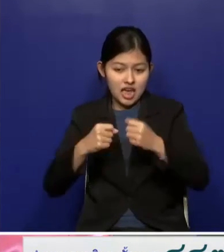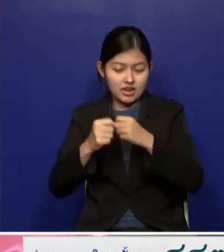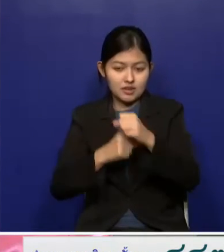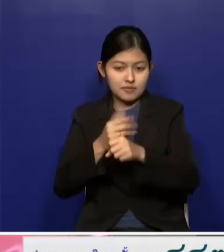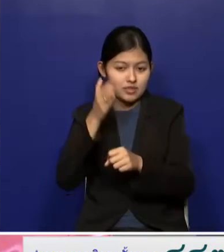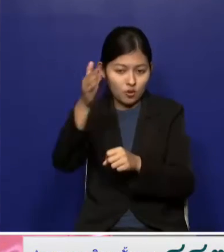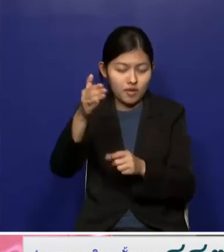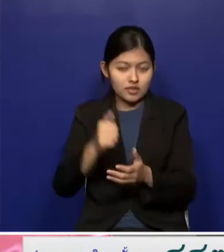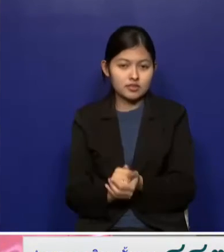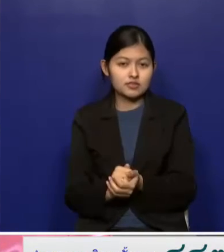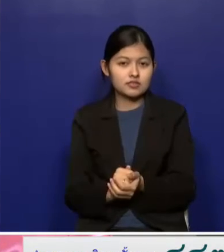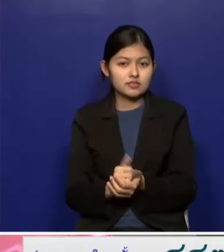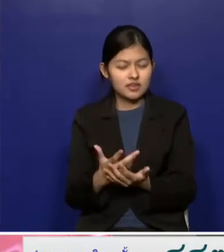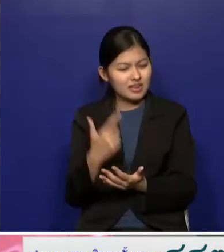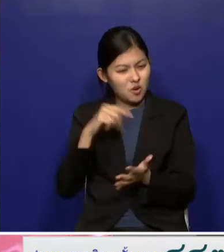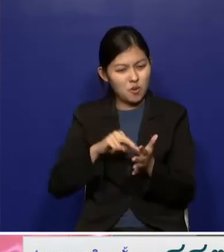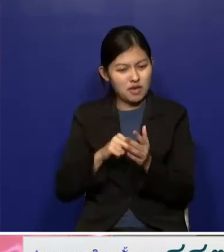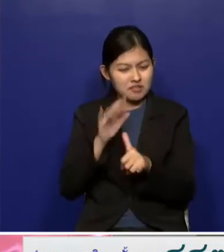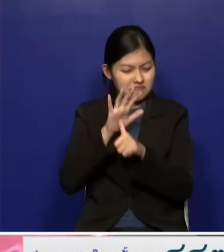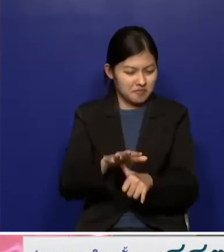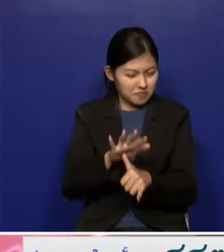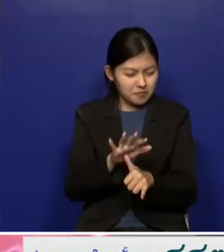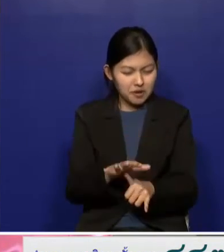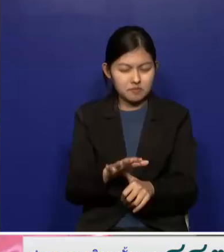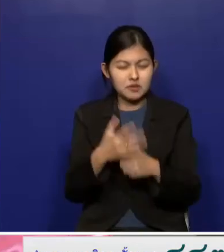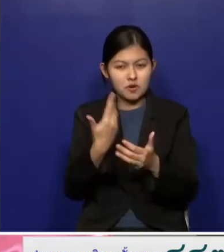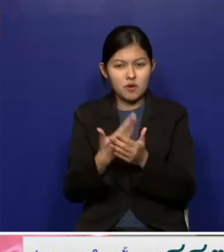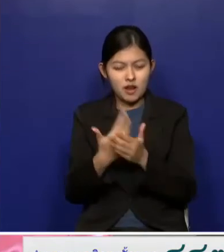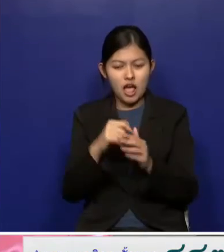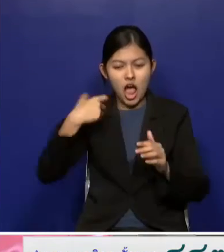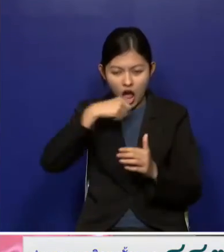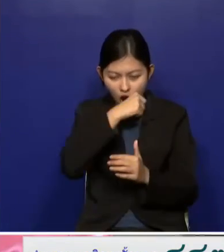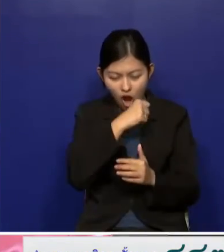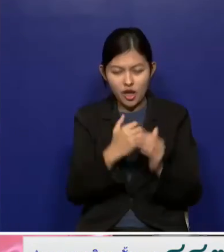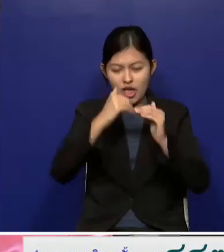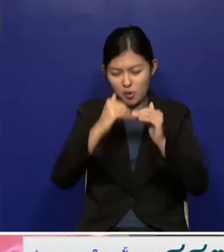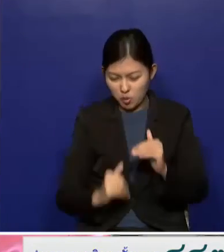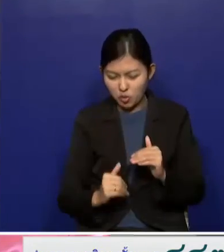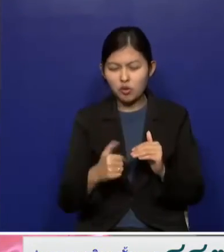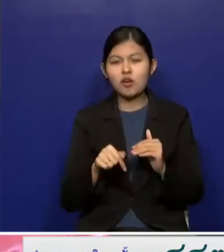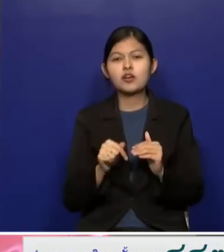ัดไปซึ่เป็นการสร้ำเติมปัญหา Billieperiline